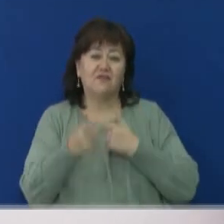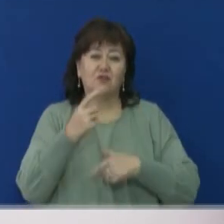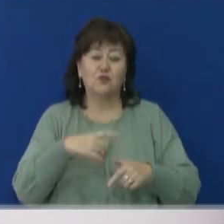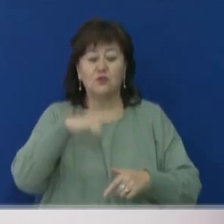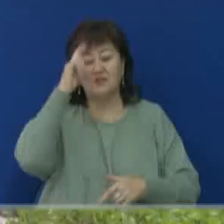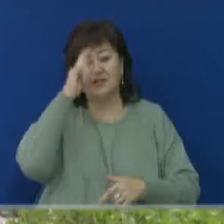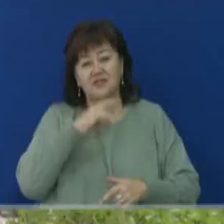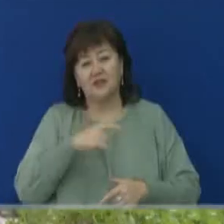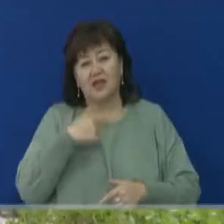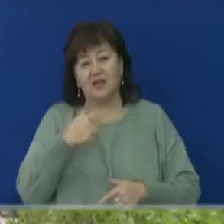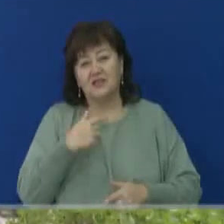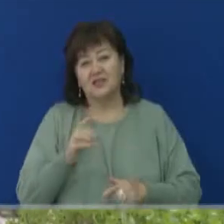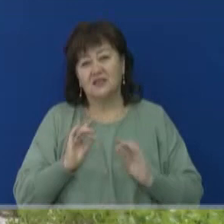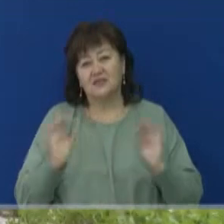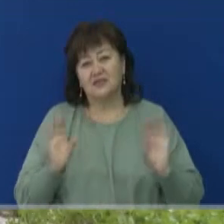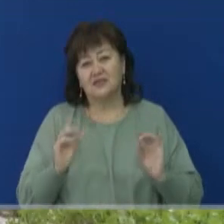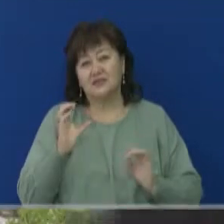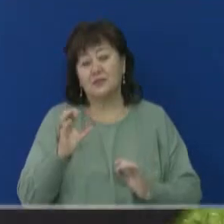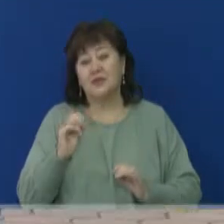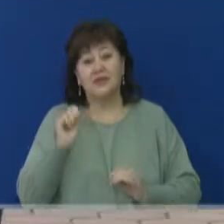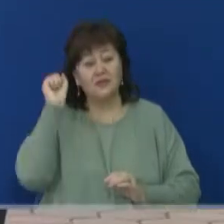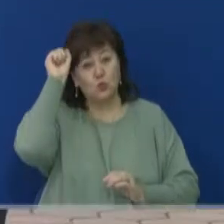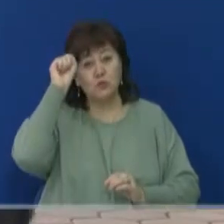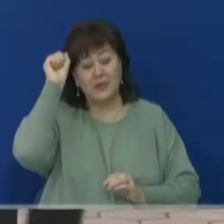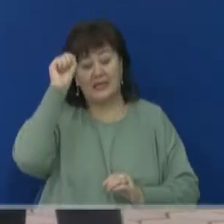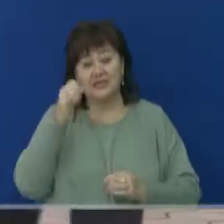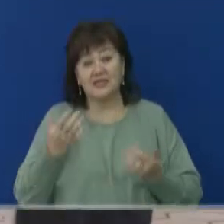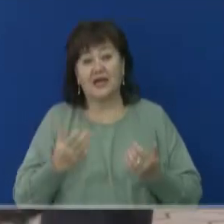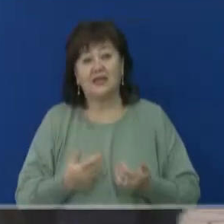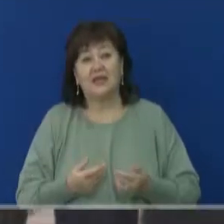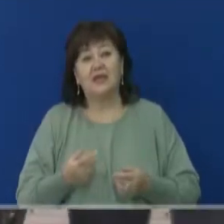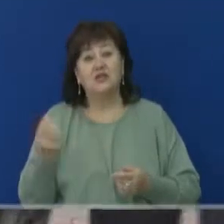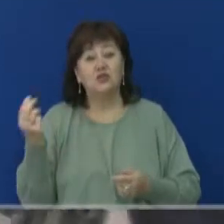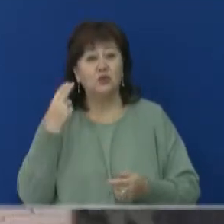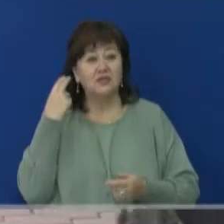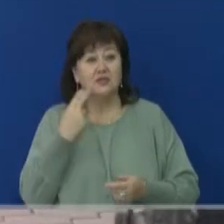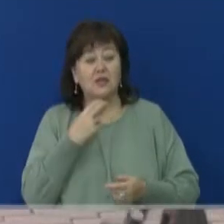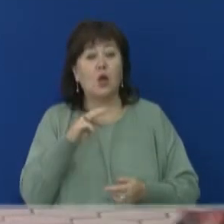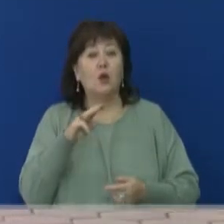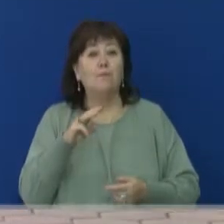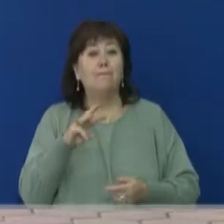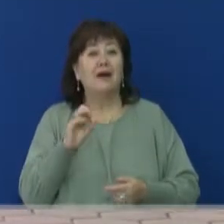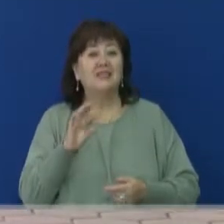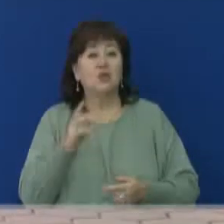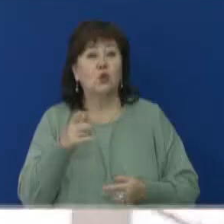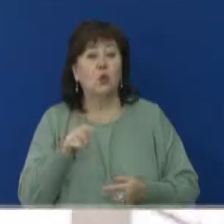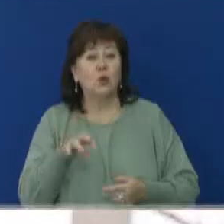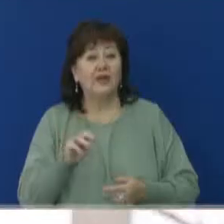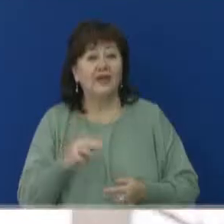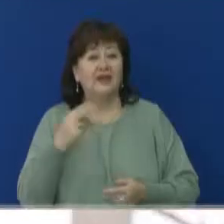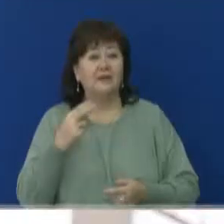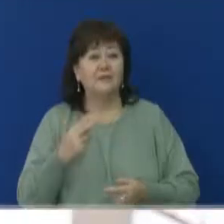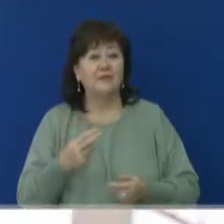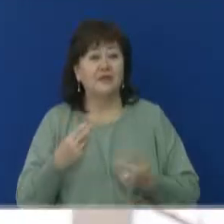хабарлайды Қазақпарат. Оның 70%-ға жуығы Өзбекстаннан қоныс аударған. Өзгелері Қытай мен Түркменстан, Моңғолия және басқа да